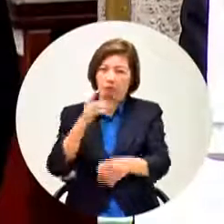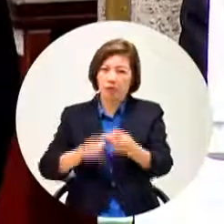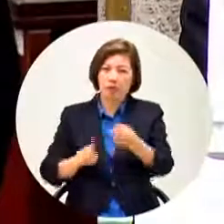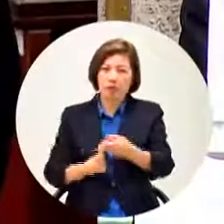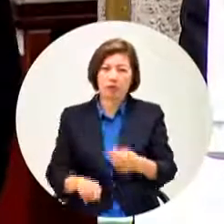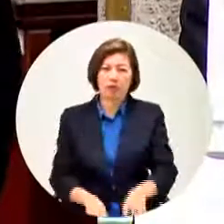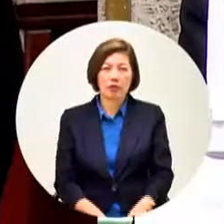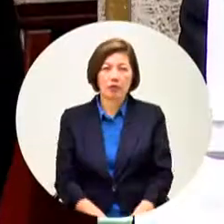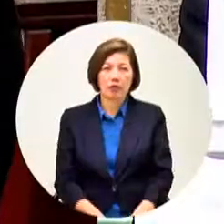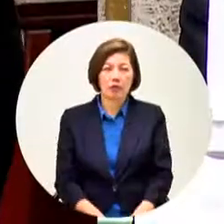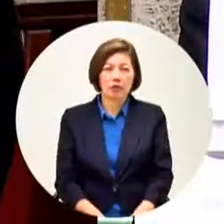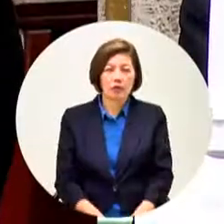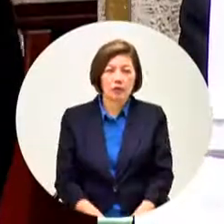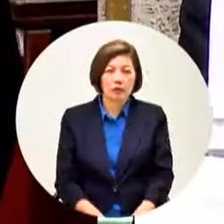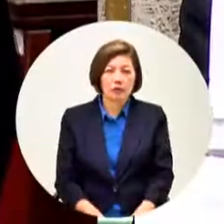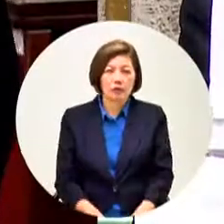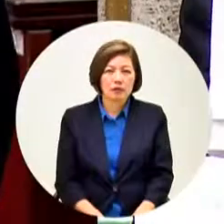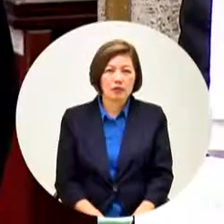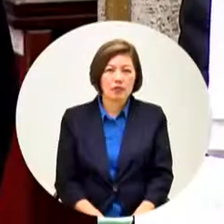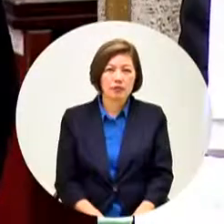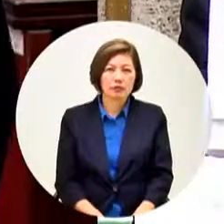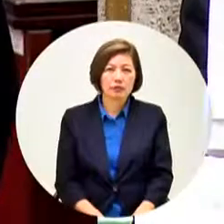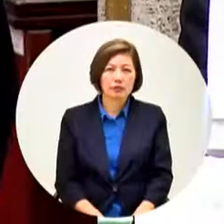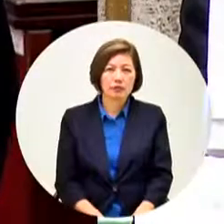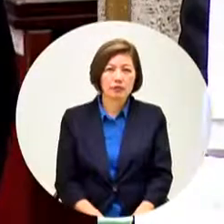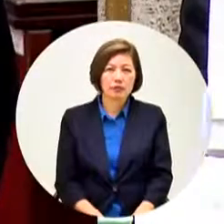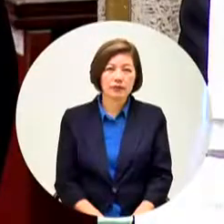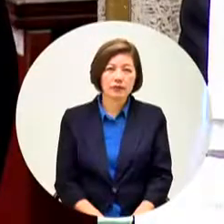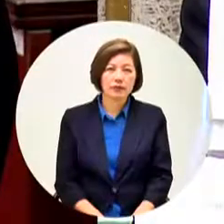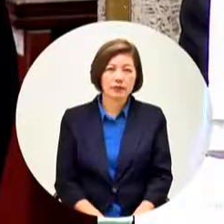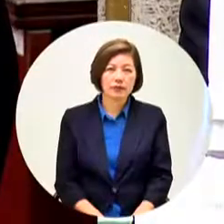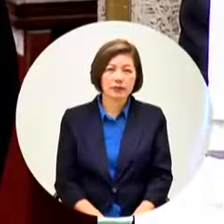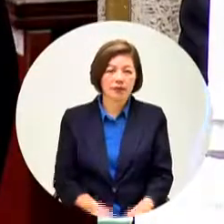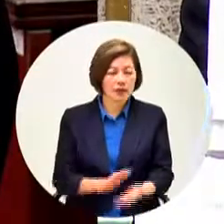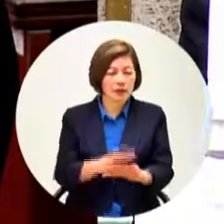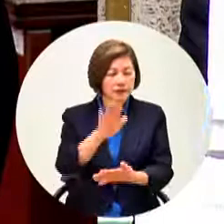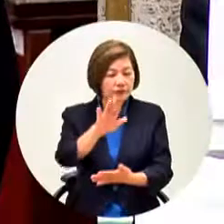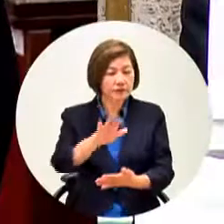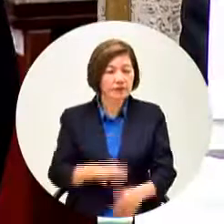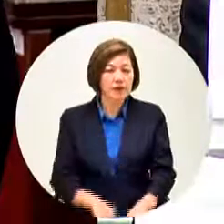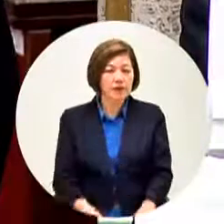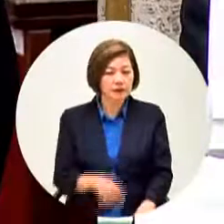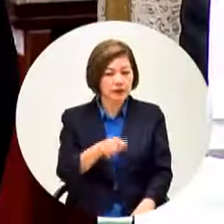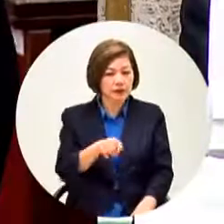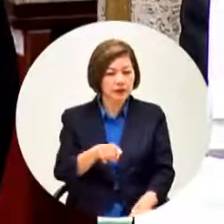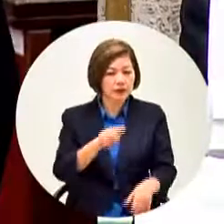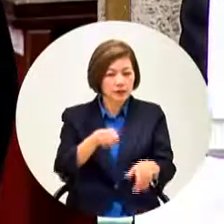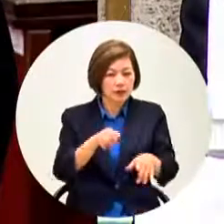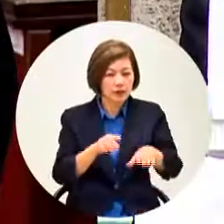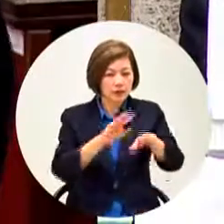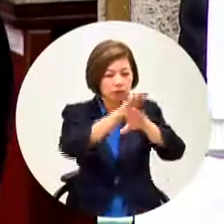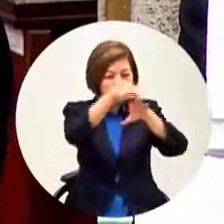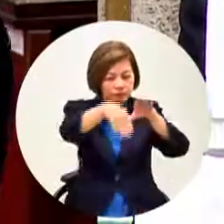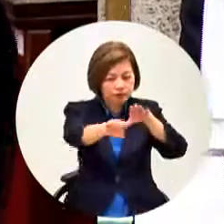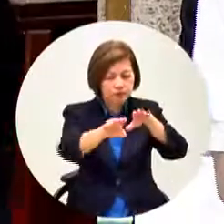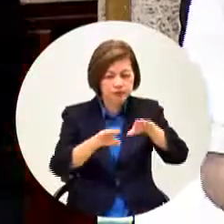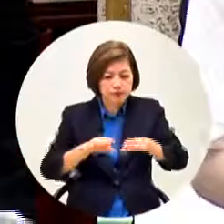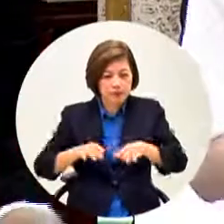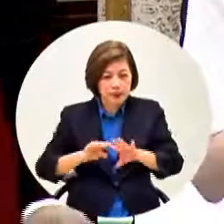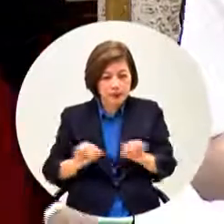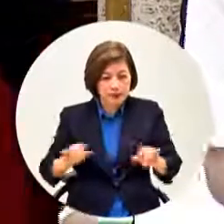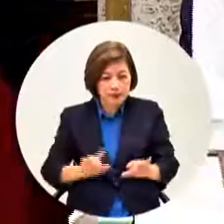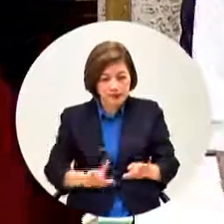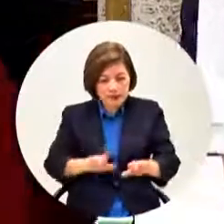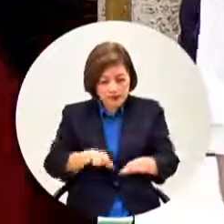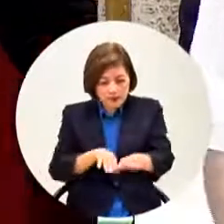变讲各家居民乱得唔好，哦，啊，希望是咪按未来，哦，啊，甲即块规划好。 好，是。 哦、好，安尼按